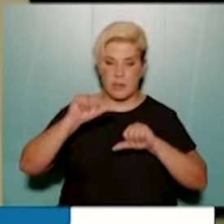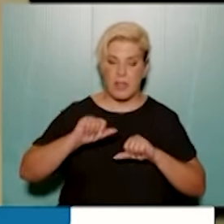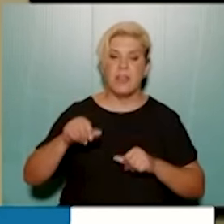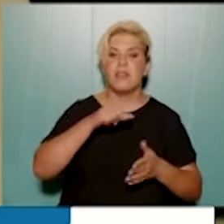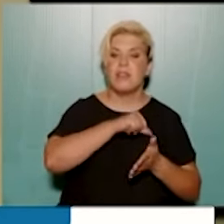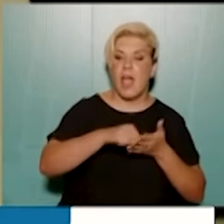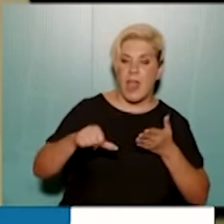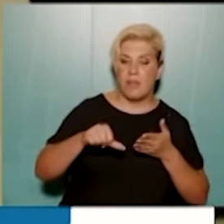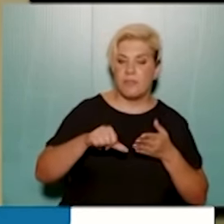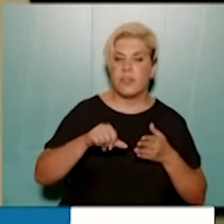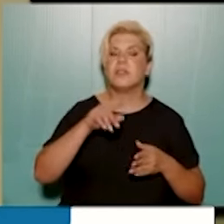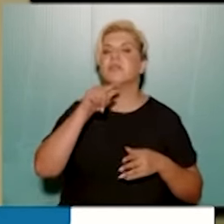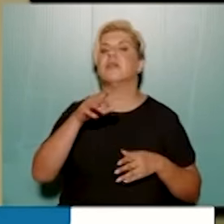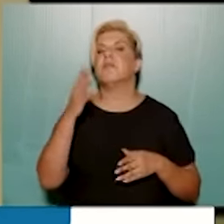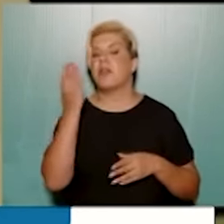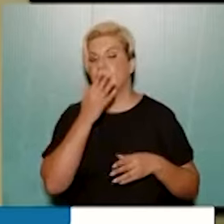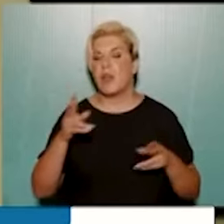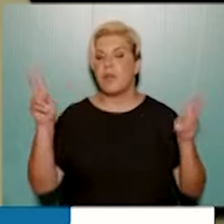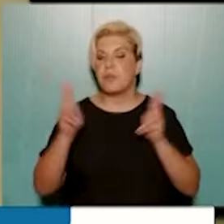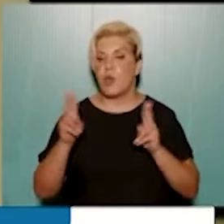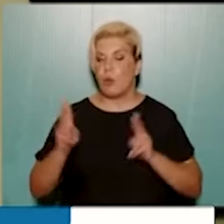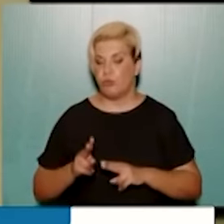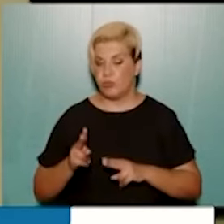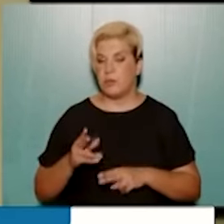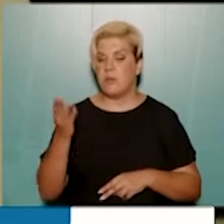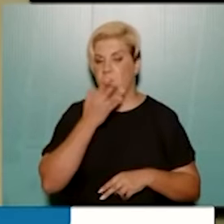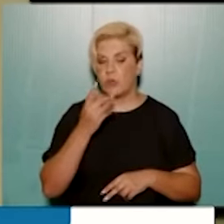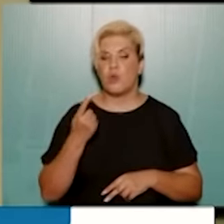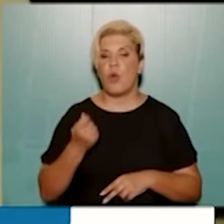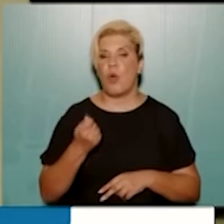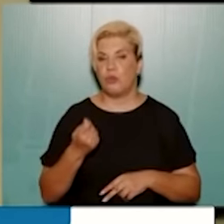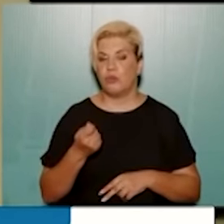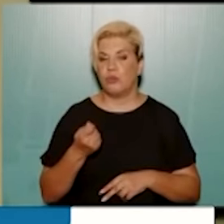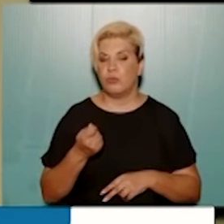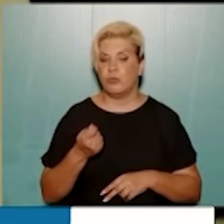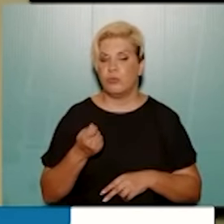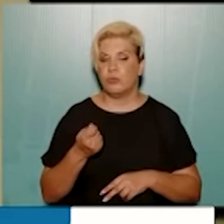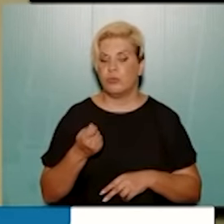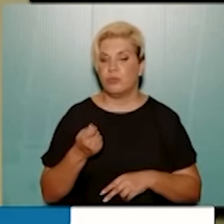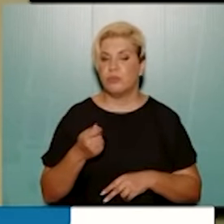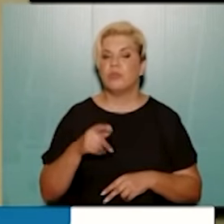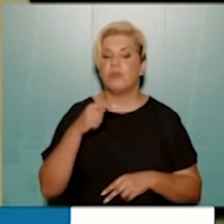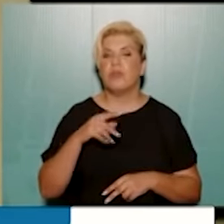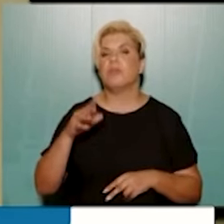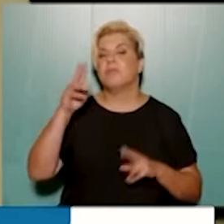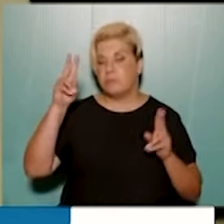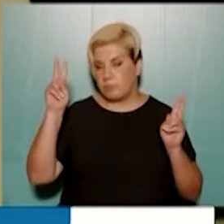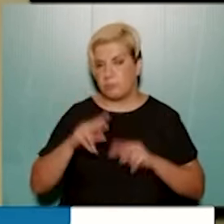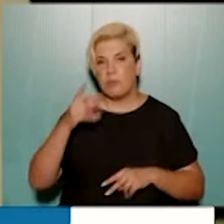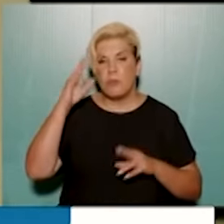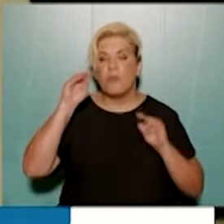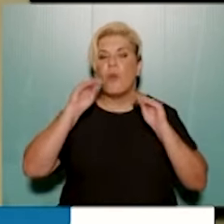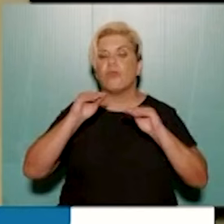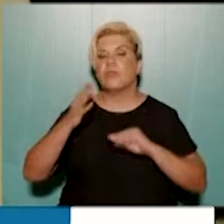διαγραφές μαθητών για να μειώσει τμήματα και κόστος για το κράτος, με τίμημα φυσικά τη μόρφωση των παιδιών μας, που εν